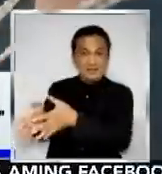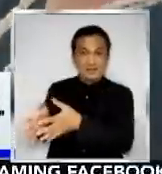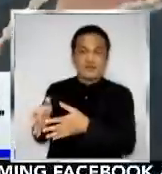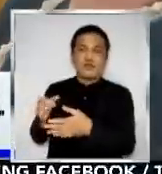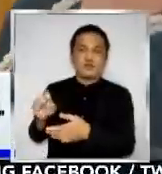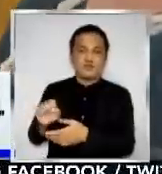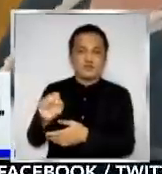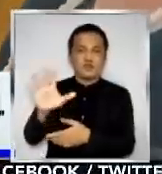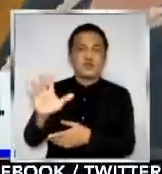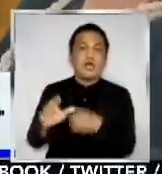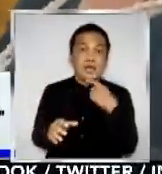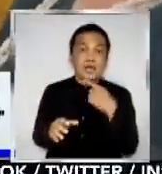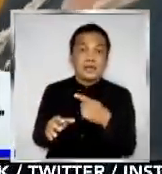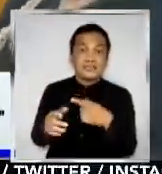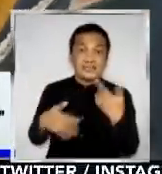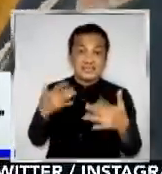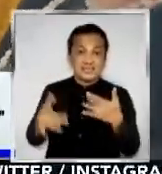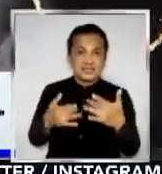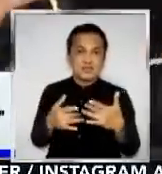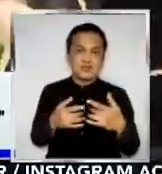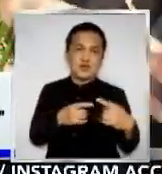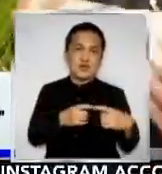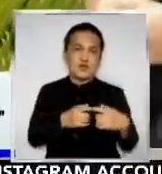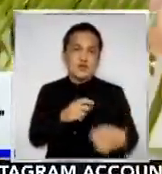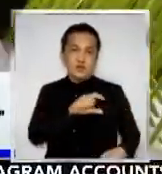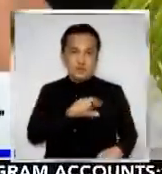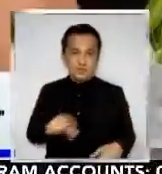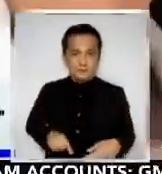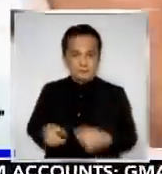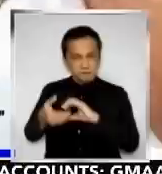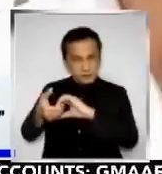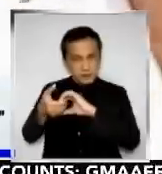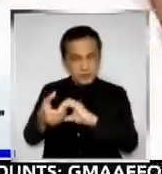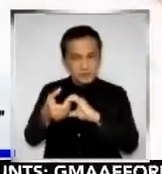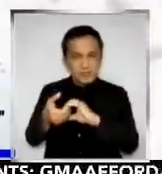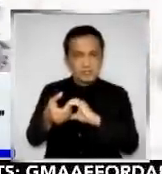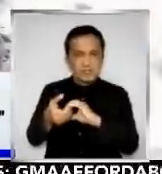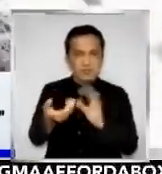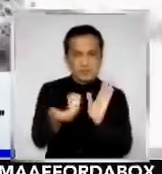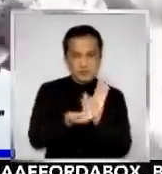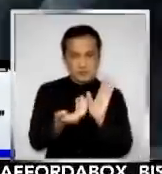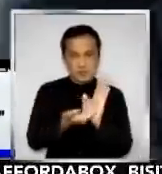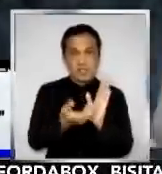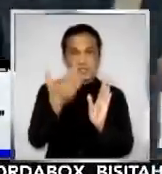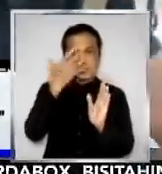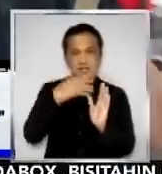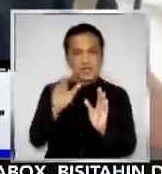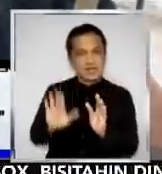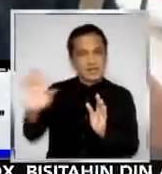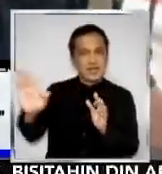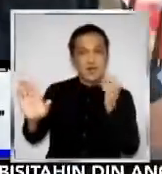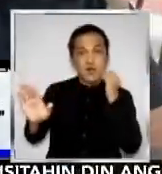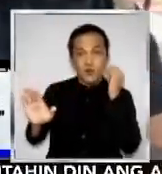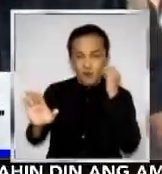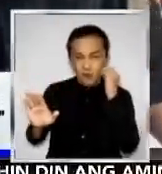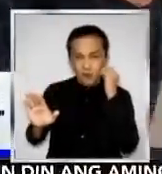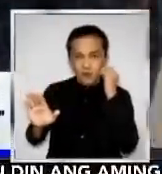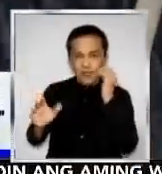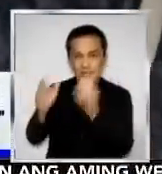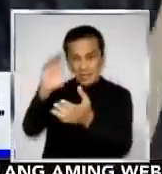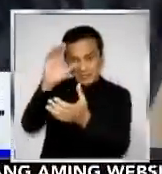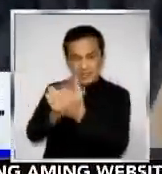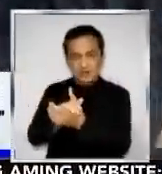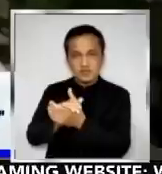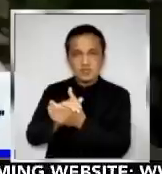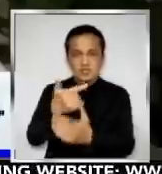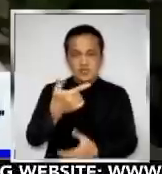ang kapuso Queen of Creative Collaborations na ipakita ang ganda ng tinatawag niyang home nila ng asawang si Governor Cheese